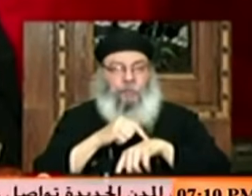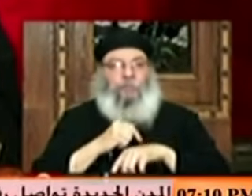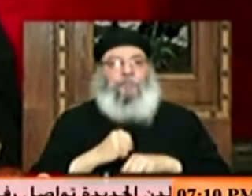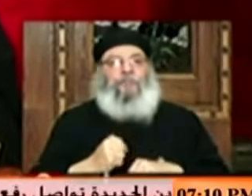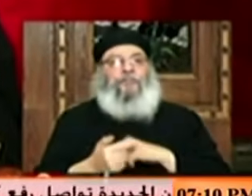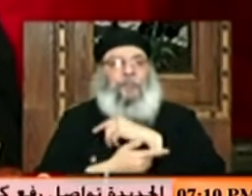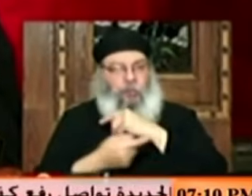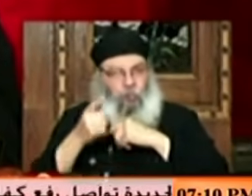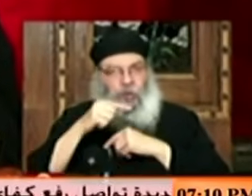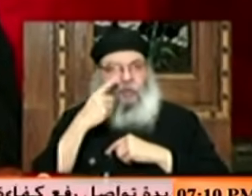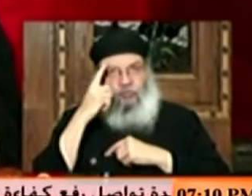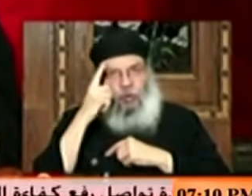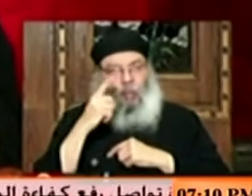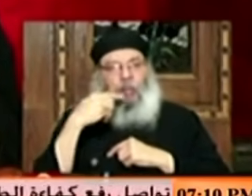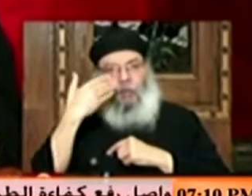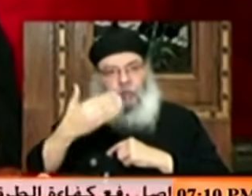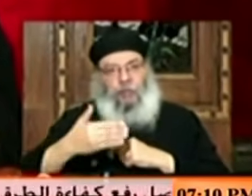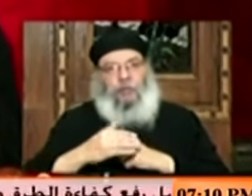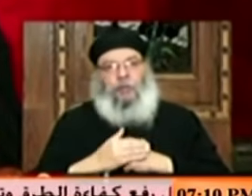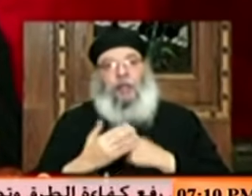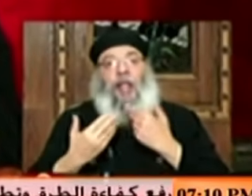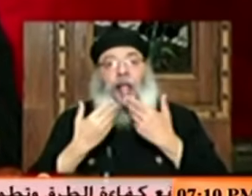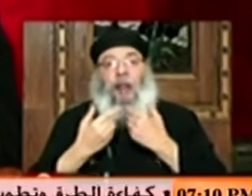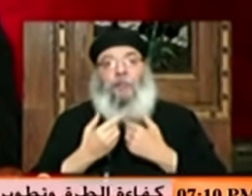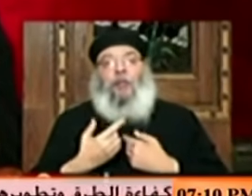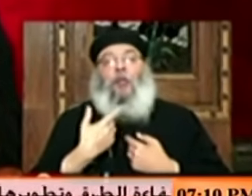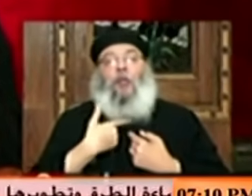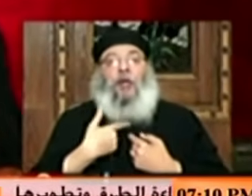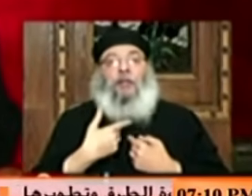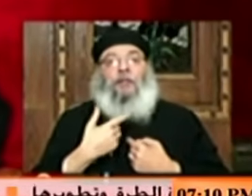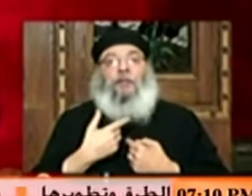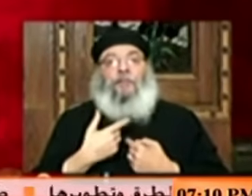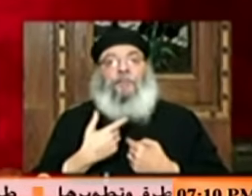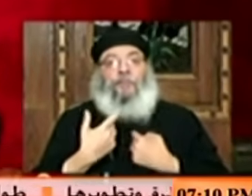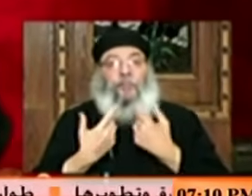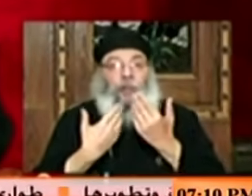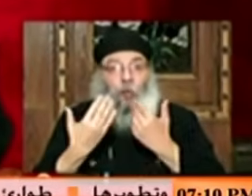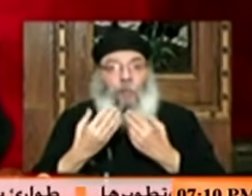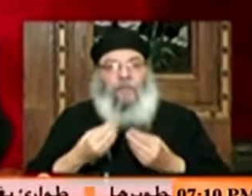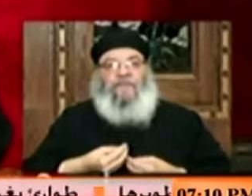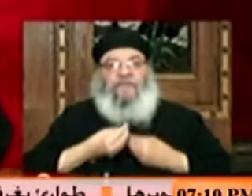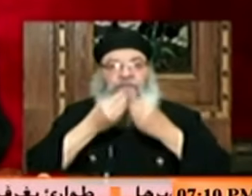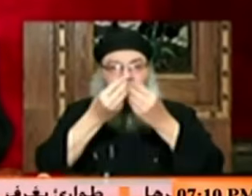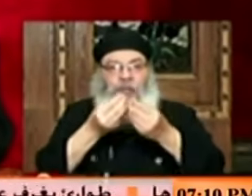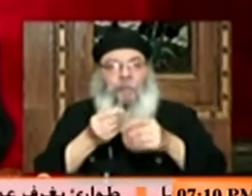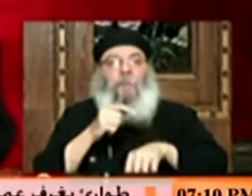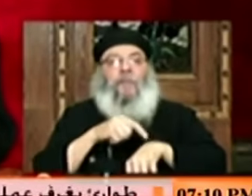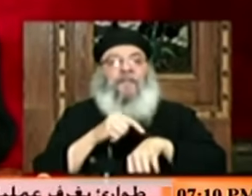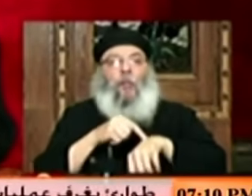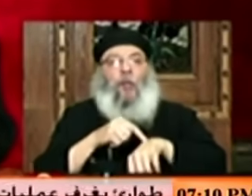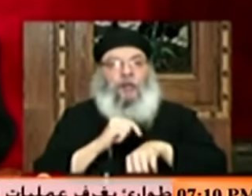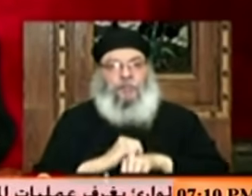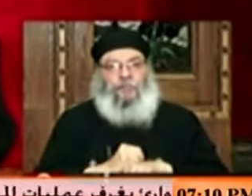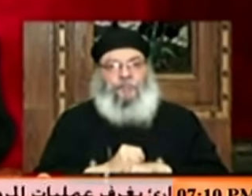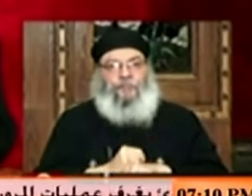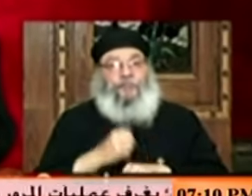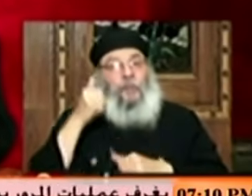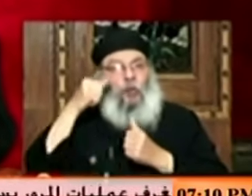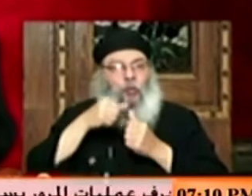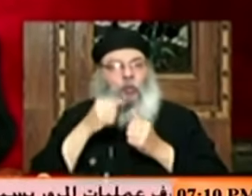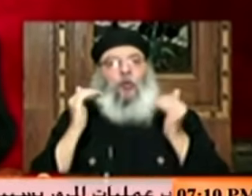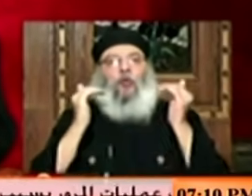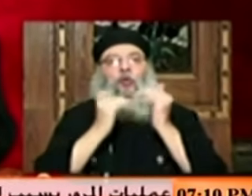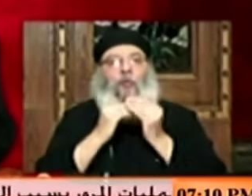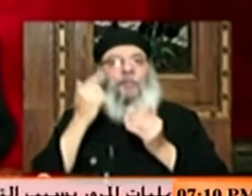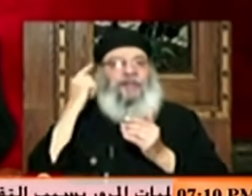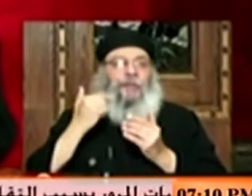اراد ربنا وعشنا هنتكلم على لغه الحب في الوقت تقديم الوقت فاذكر يوم السبت